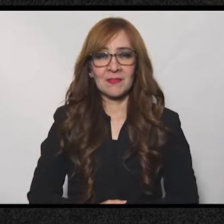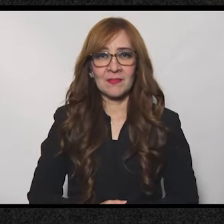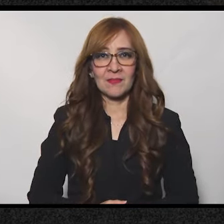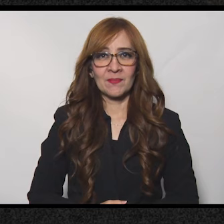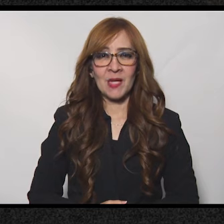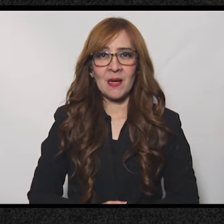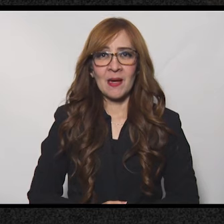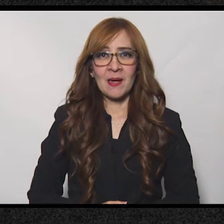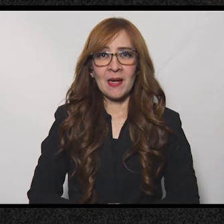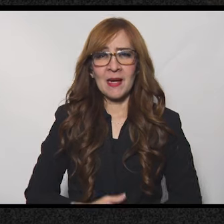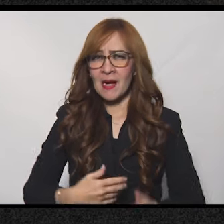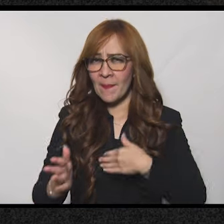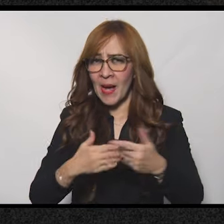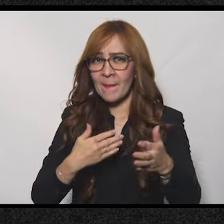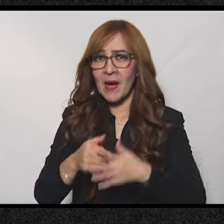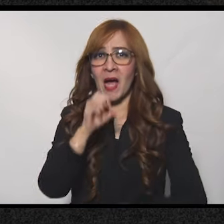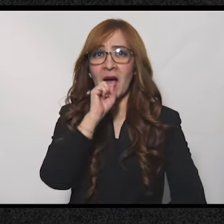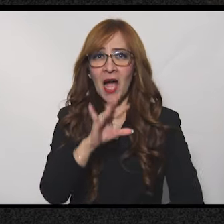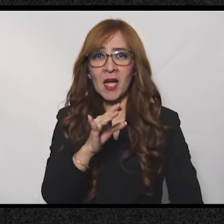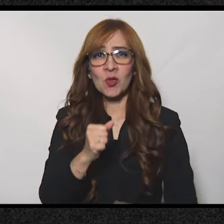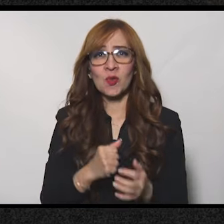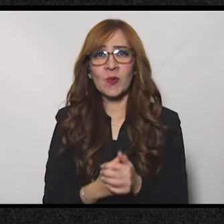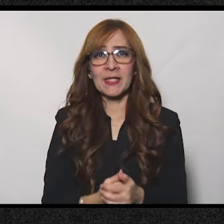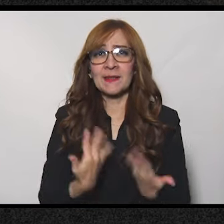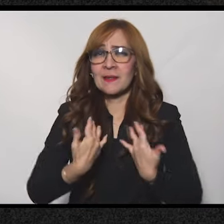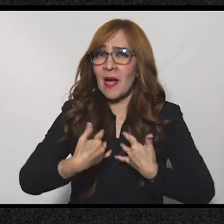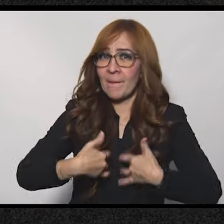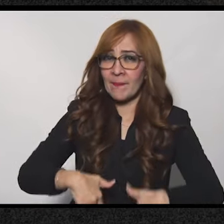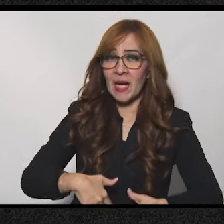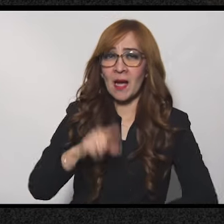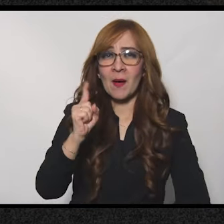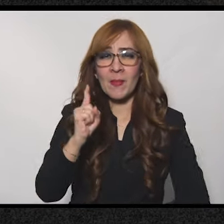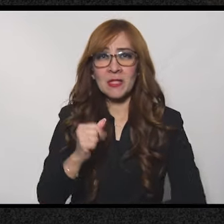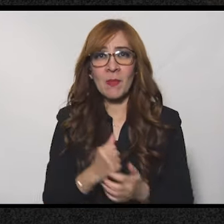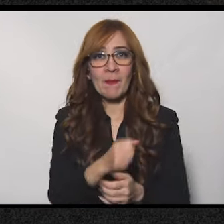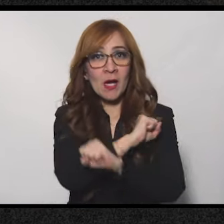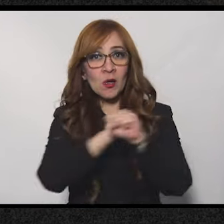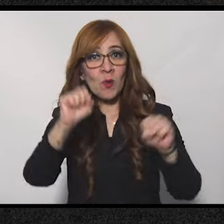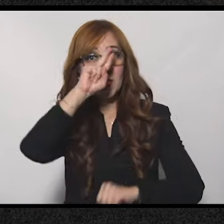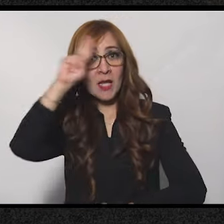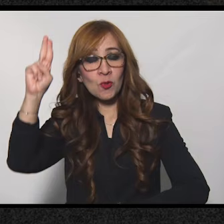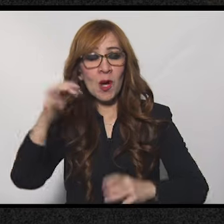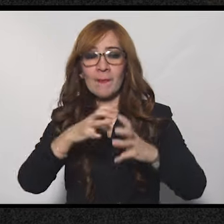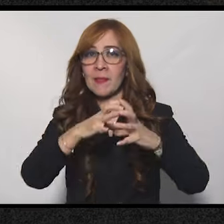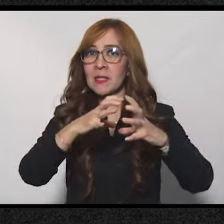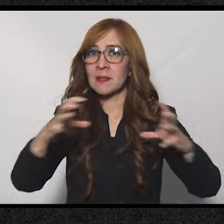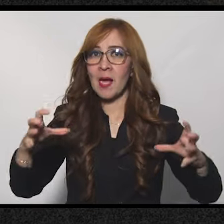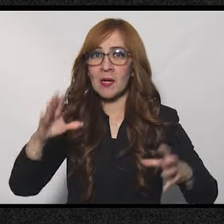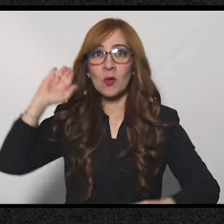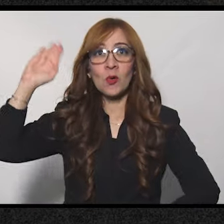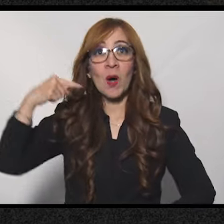Mending akui kelemahan, karena besar kuasa Tuhan dalam kelemahan kita.